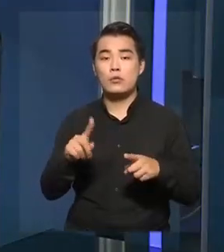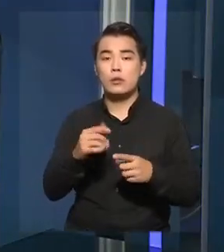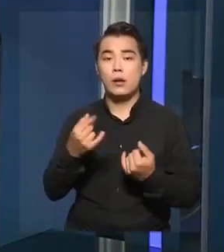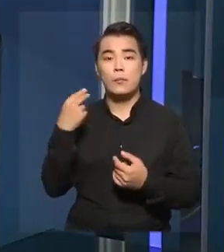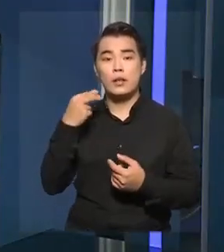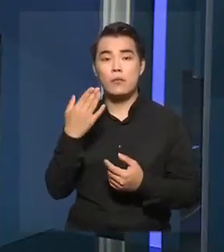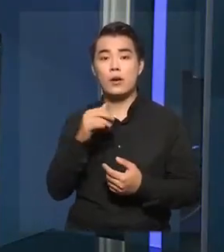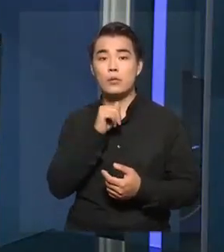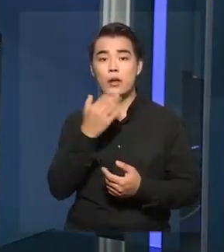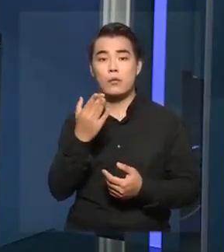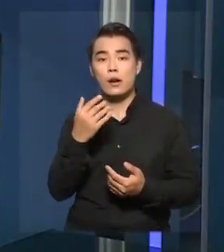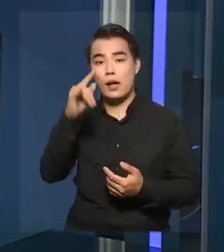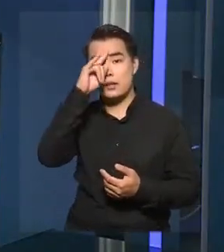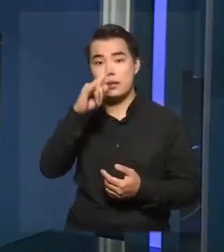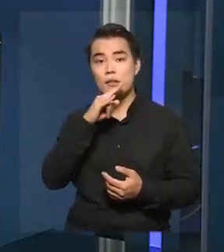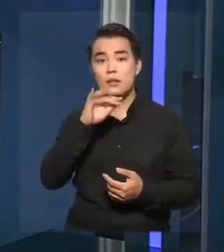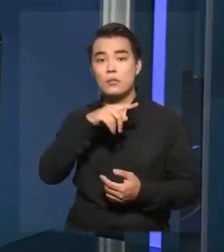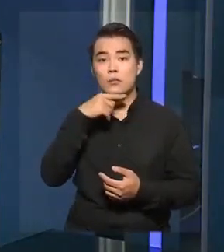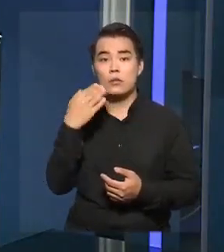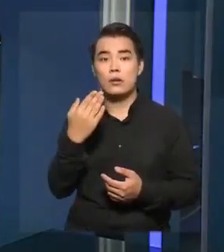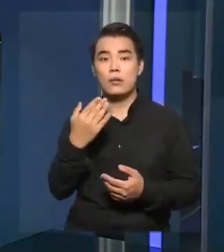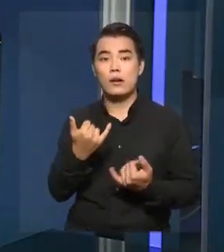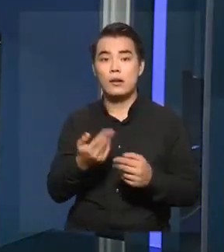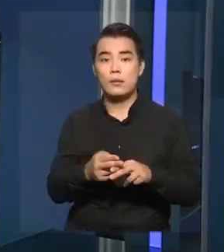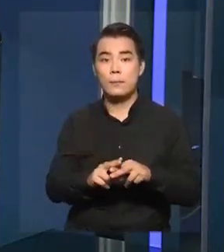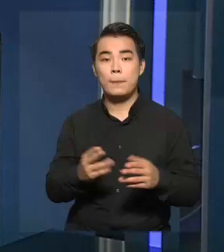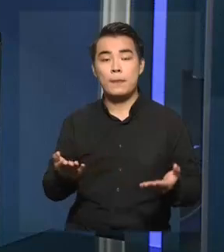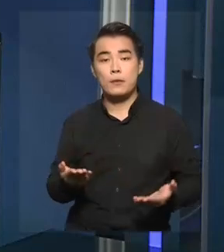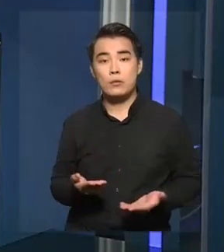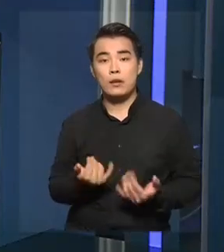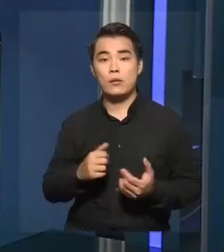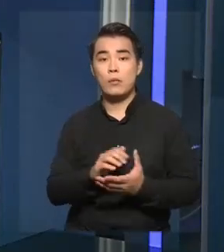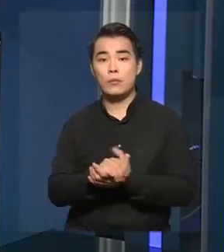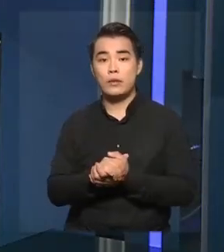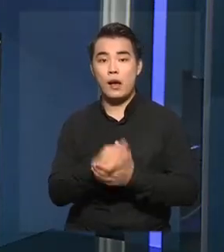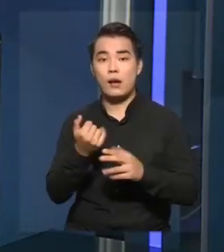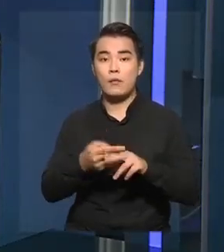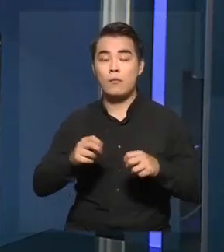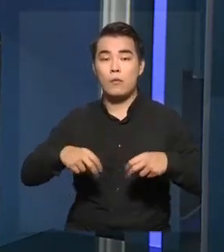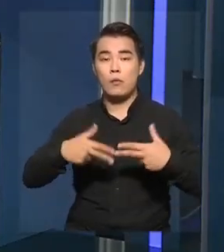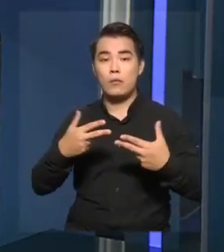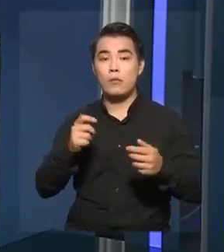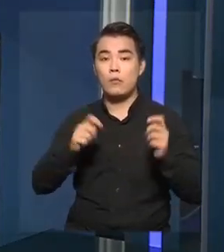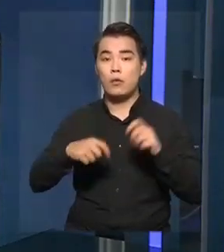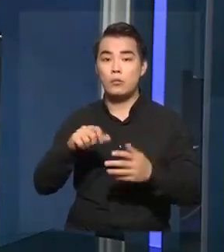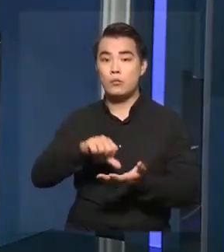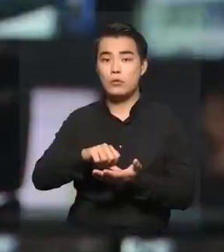президенттер Қостанайда өтетін Қазақстан мен Ресейдің өңіраралық ынтымақтастық форумына бейне байланыс режимінде